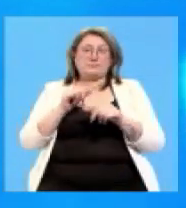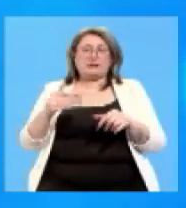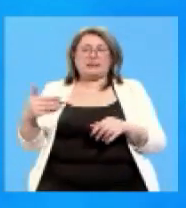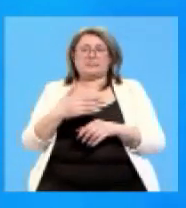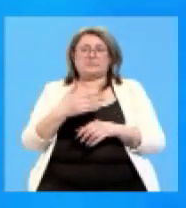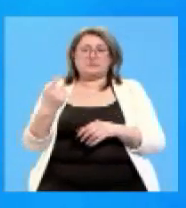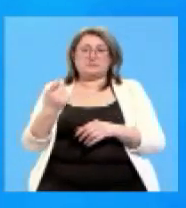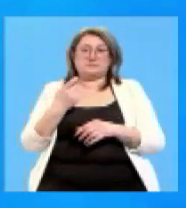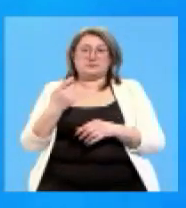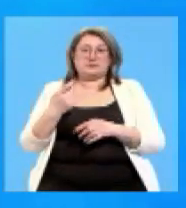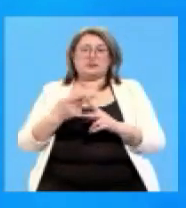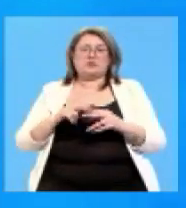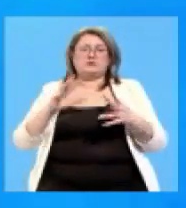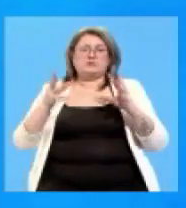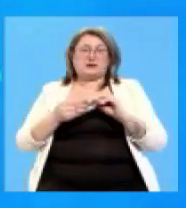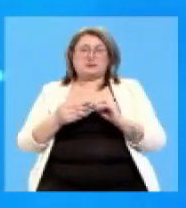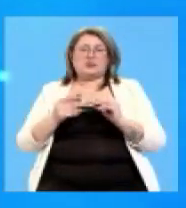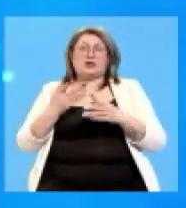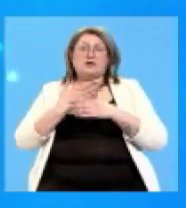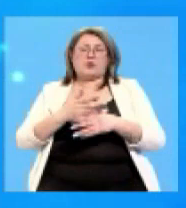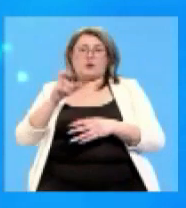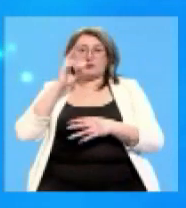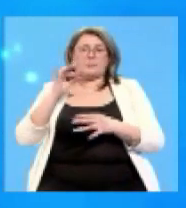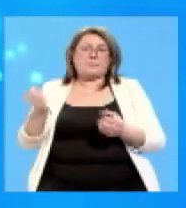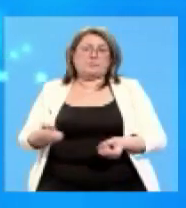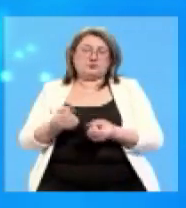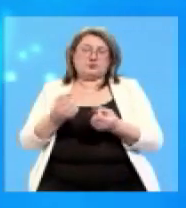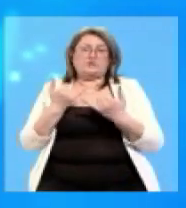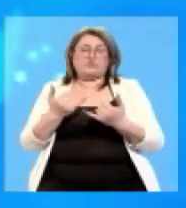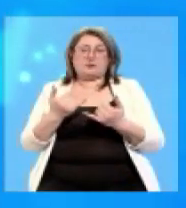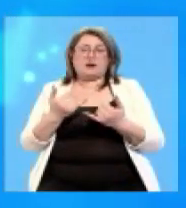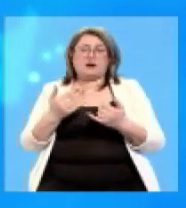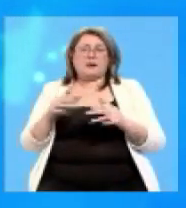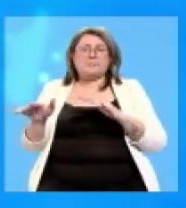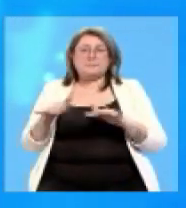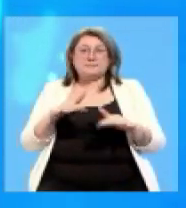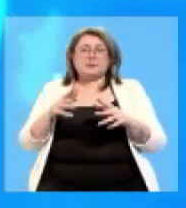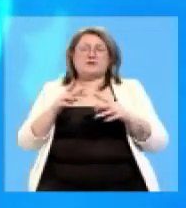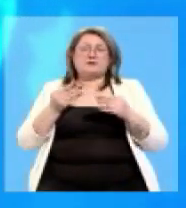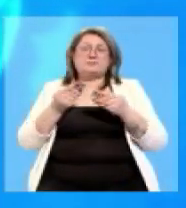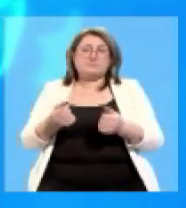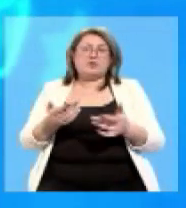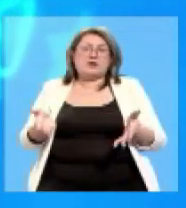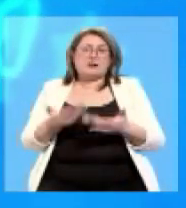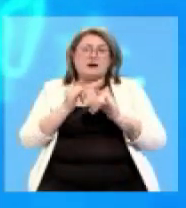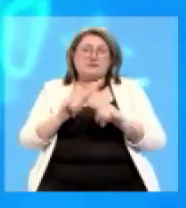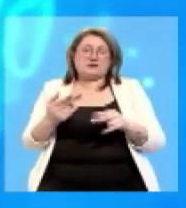дамып келеді. Бұл мемлекет тарапынан көрсетіліп жатқан қолдаудың нәтижесі. Бүгінде бұл салаға серпін беру амалдары